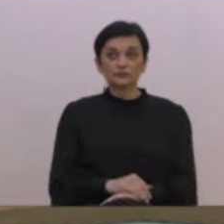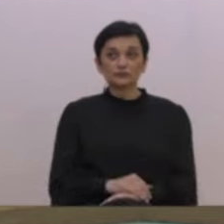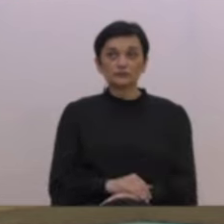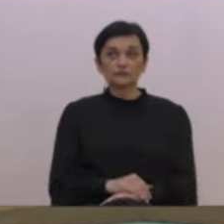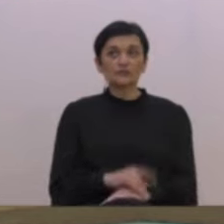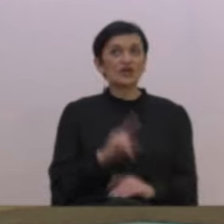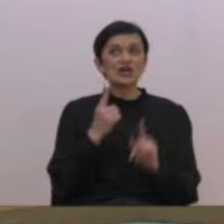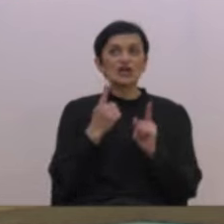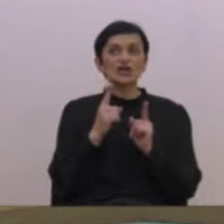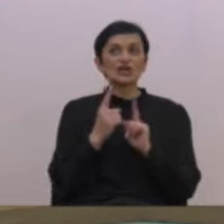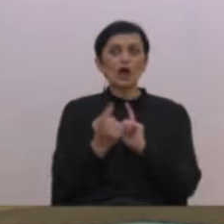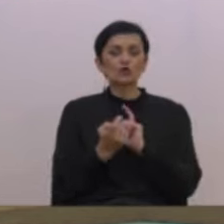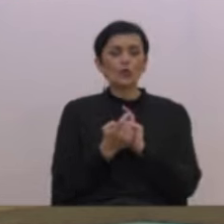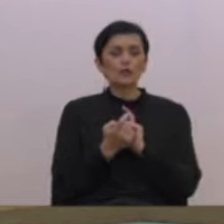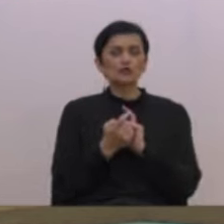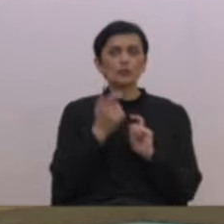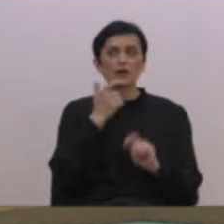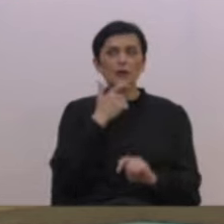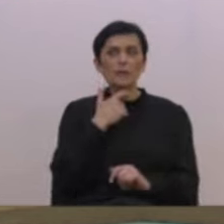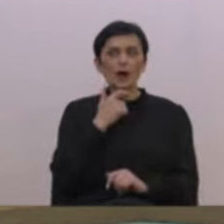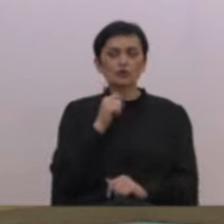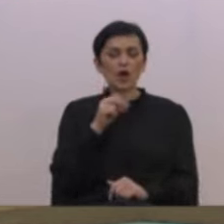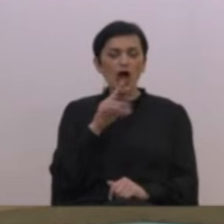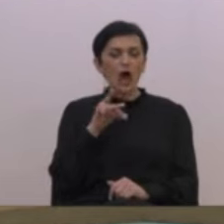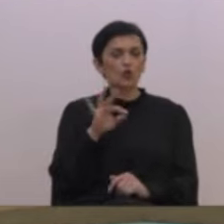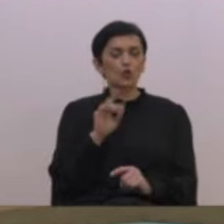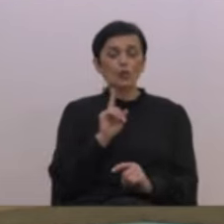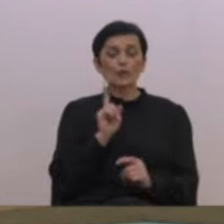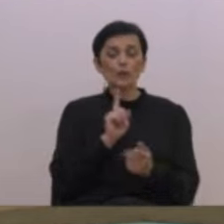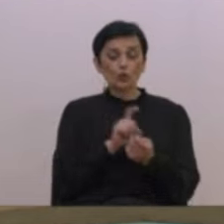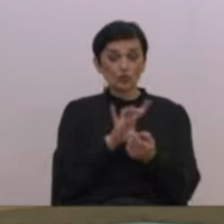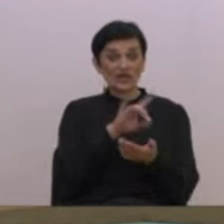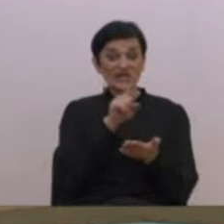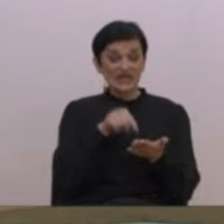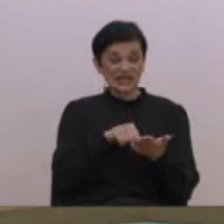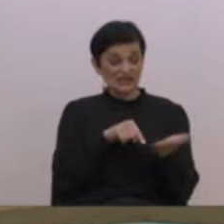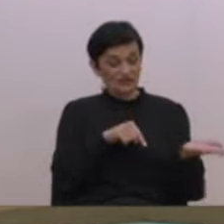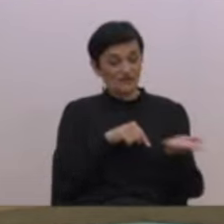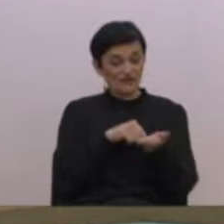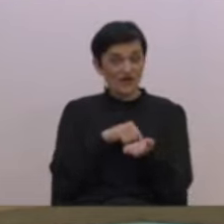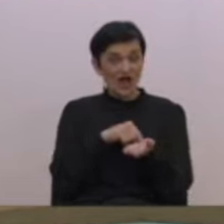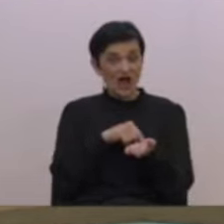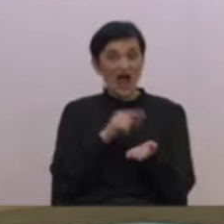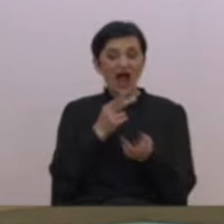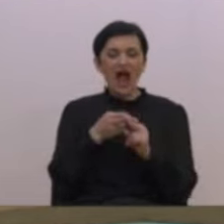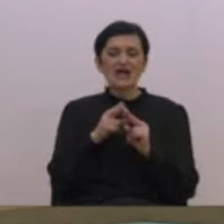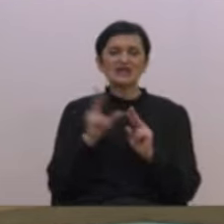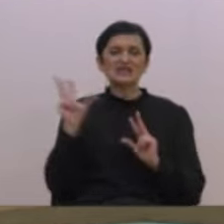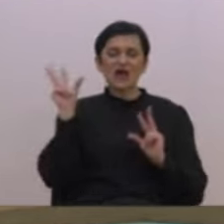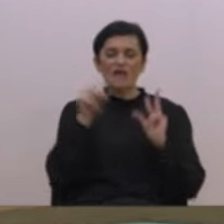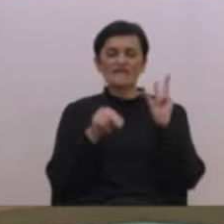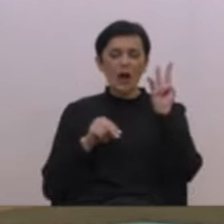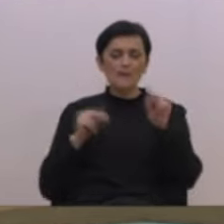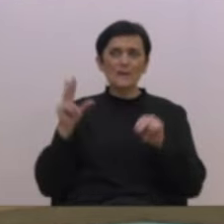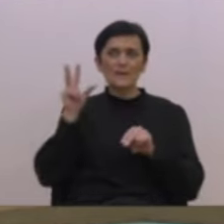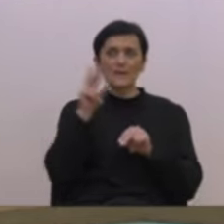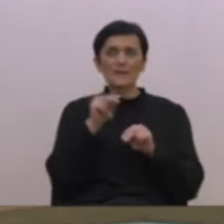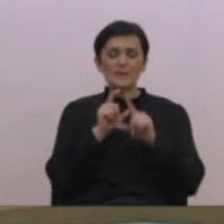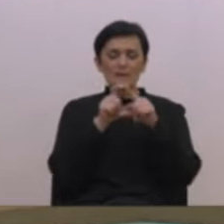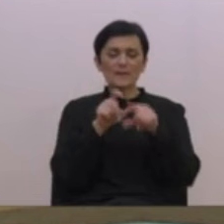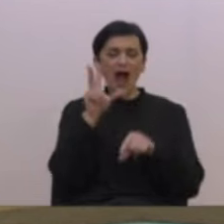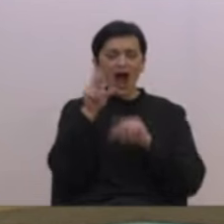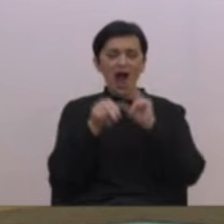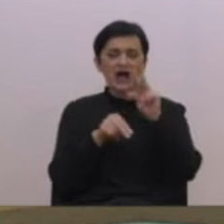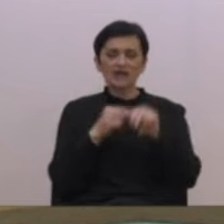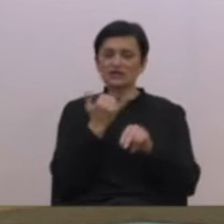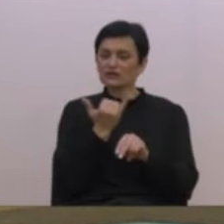რატო მეჩხუბებით ბატონო ალეკო? ნუ ჩხუბობთ, კითხვა თუკა დასვით და ეხა ეს პათეტიკა, ბატონო ალეკო, ეს პათეტიკა აღარ